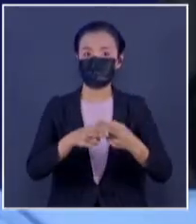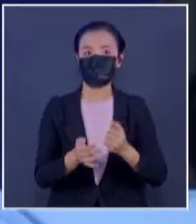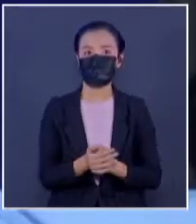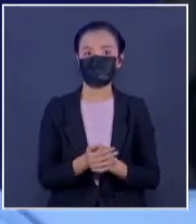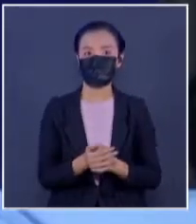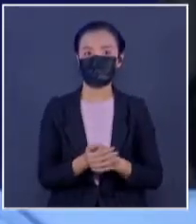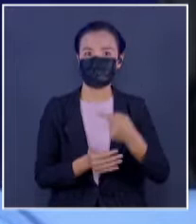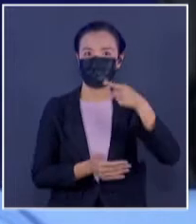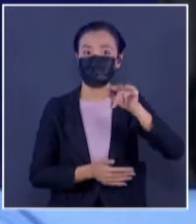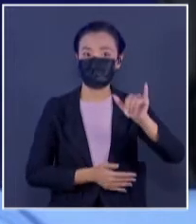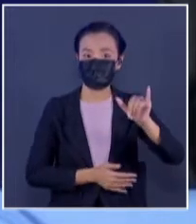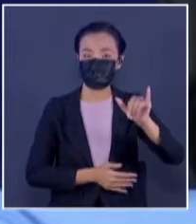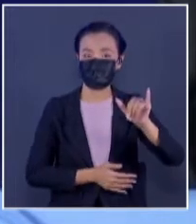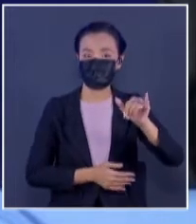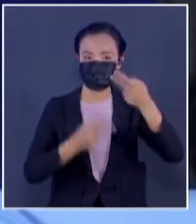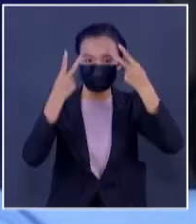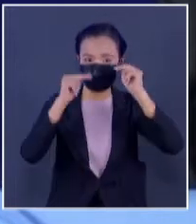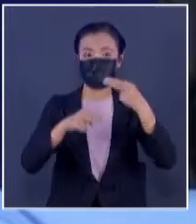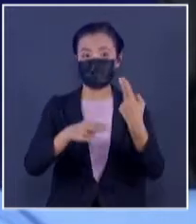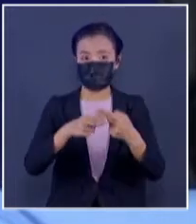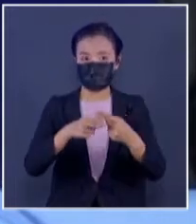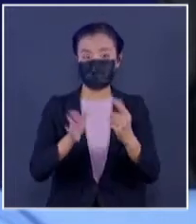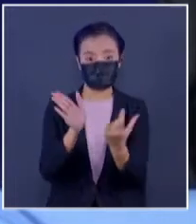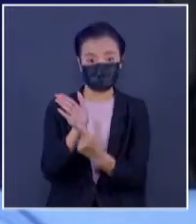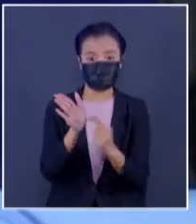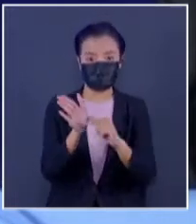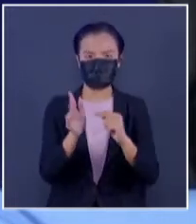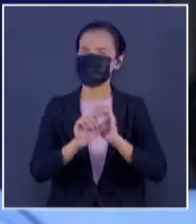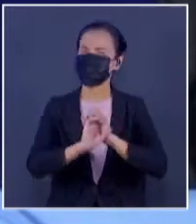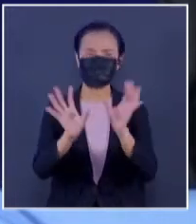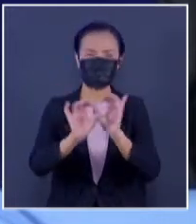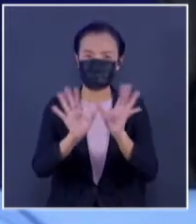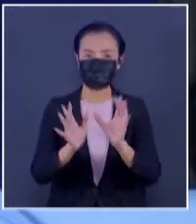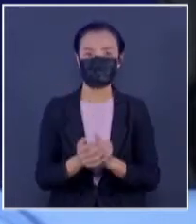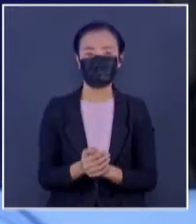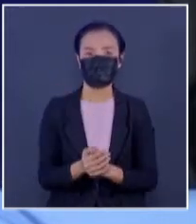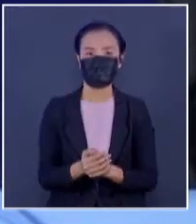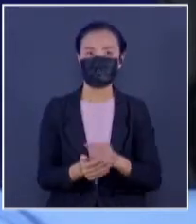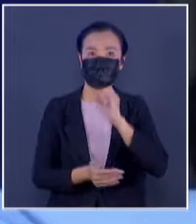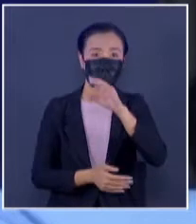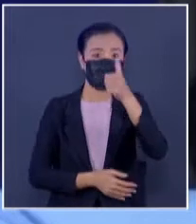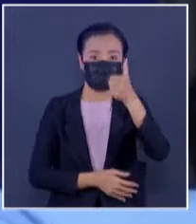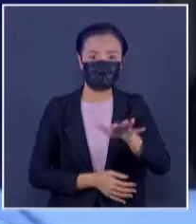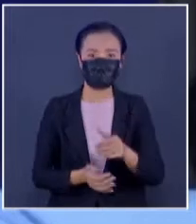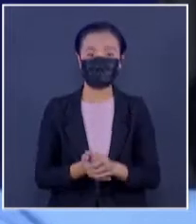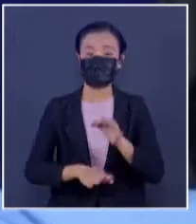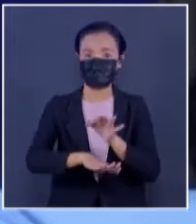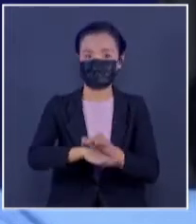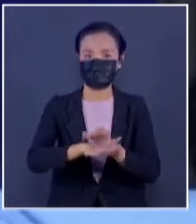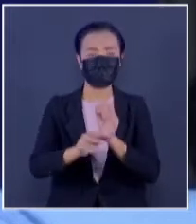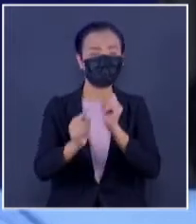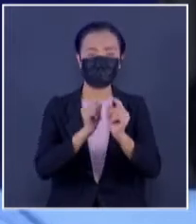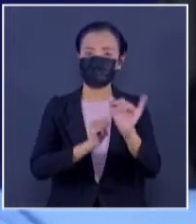ลเอกประยุทธ์จันทร์โอชาเข้าไปอะไรอย่างเงี้ยฮะแต่ว่าตอนนี้ก็ยังไม่ชัดเจนครับเพราะว่าก็ยังตอบไม่ได้พลเอกประวิตรบอกว่ายังไม่ได้